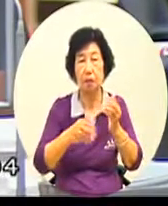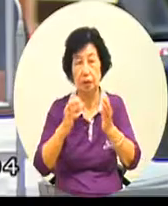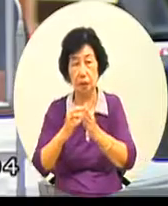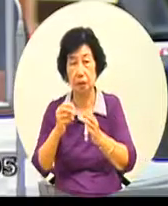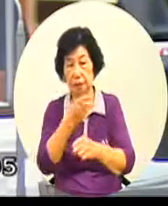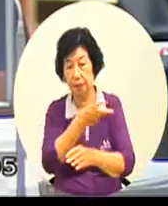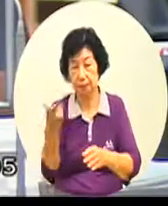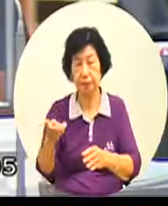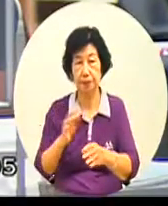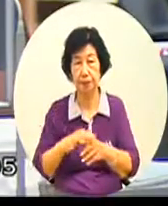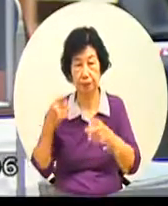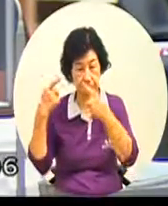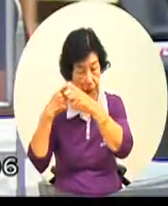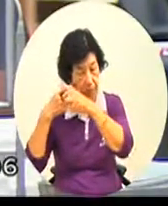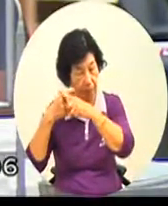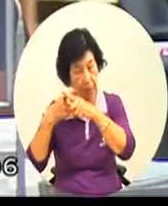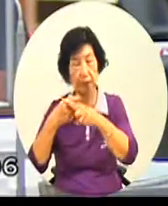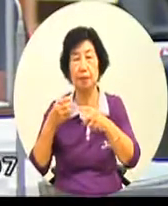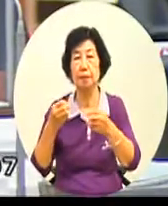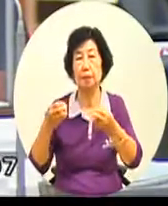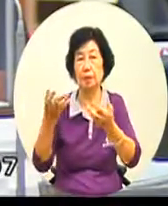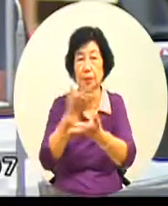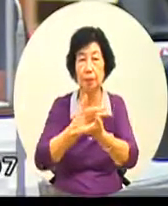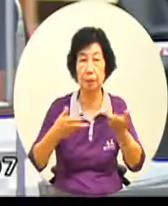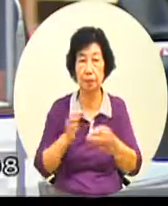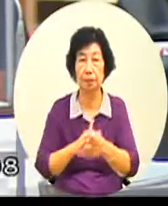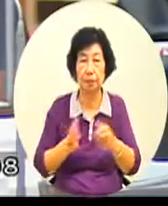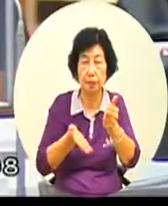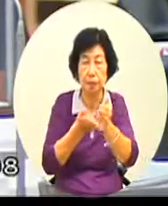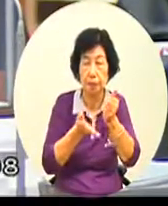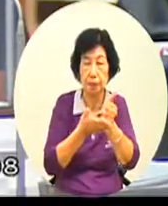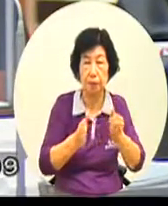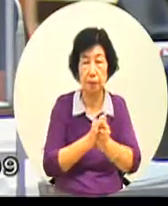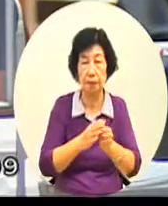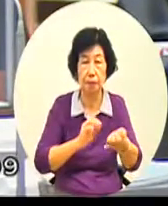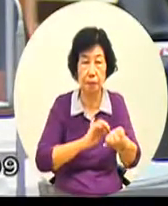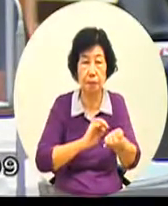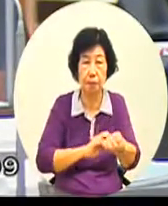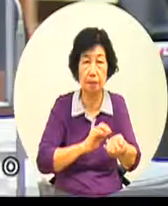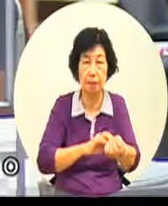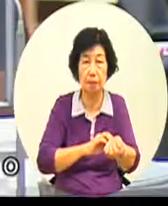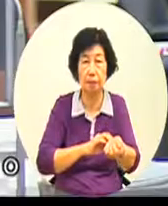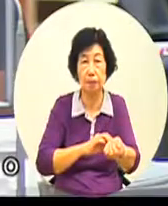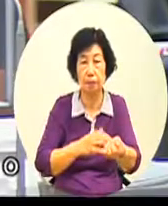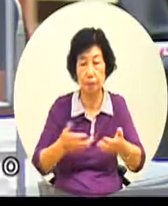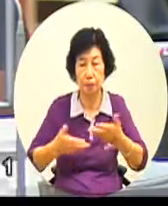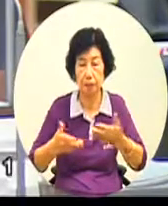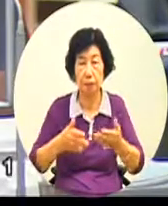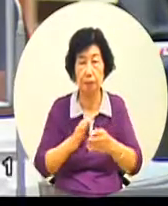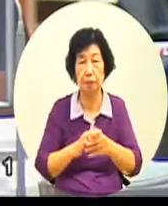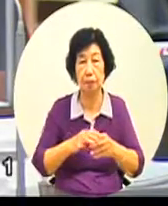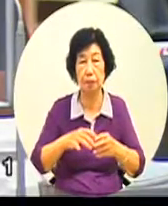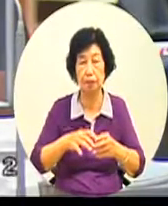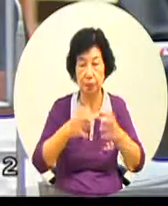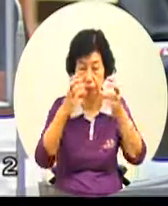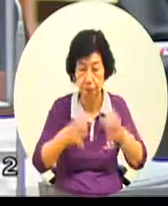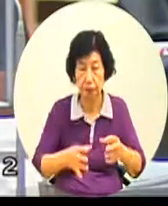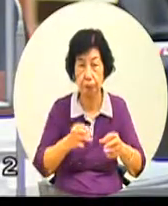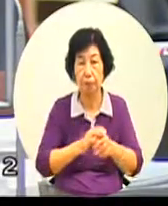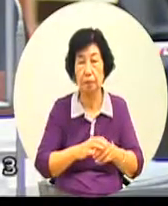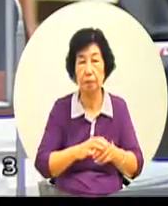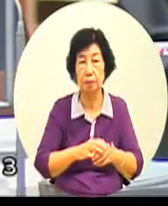研讨啊哈，让这鼓励这大型的一个医疗机构哈来参与我们日照的一个部分啊